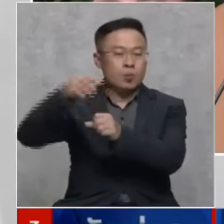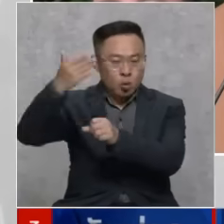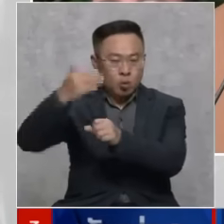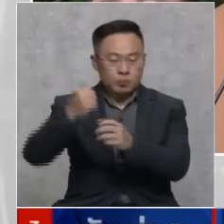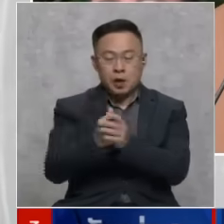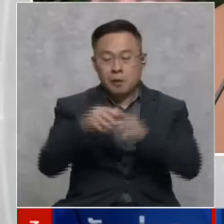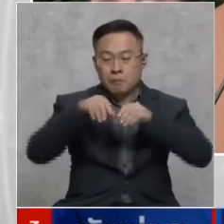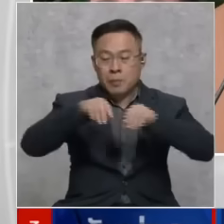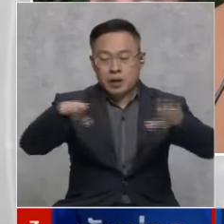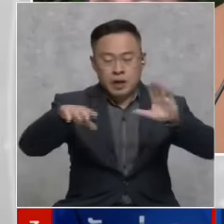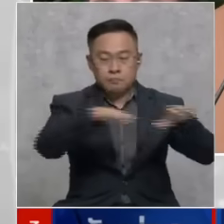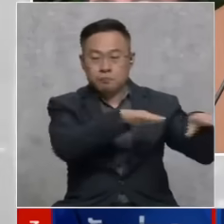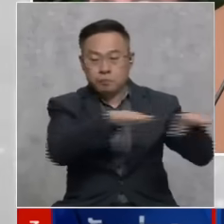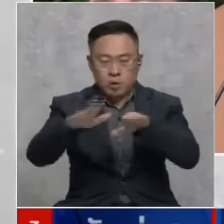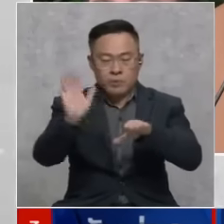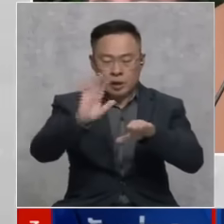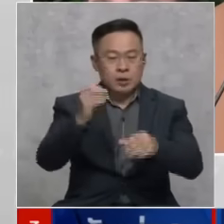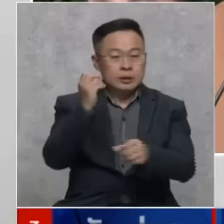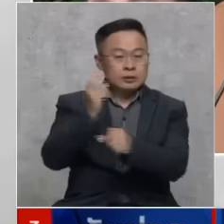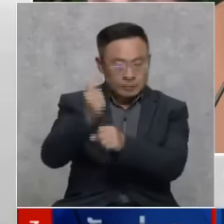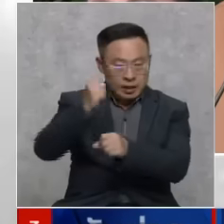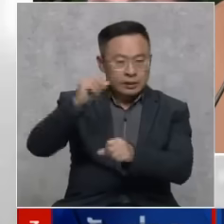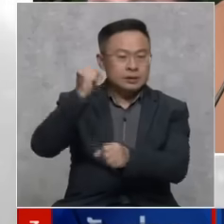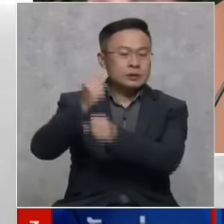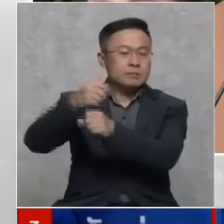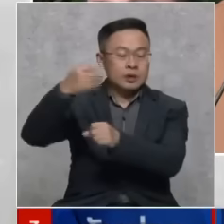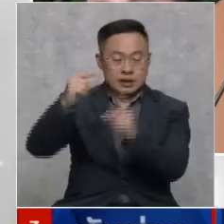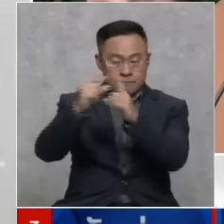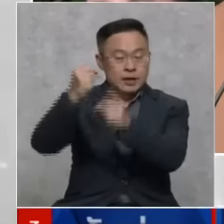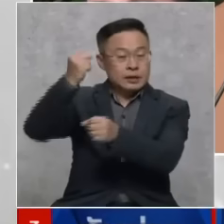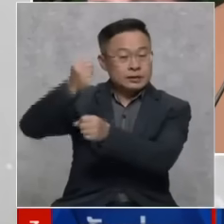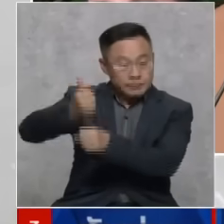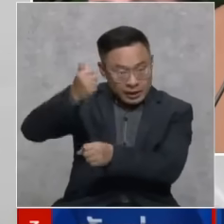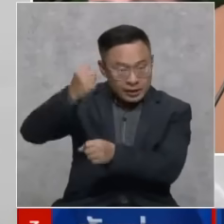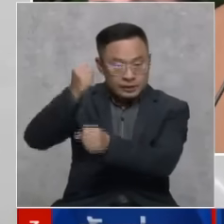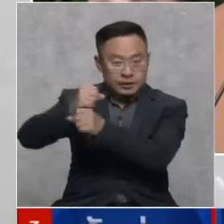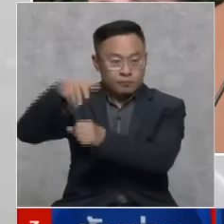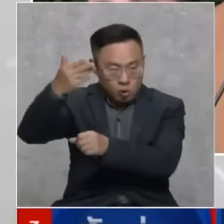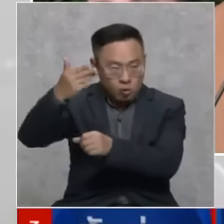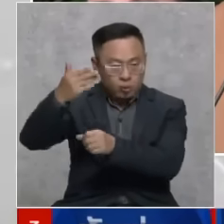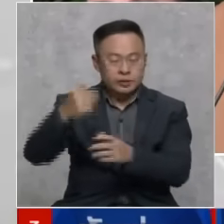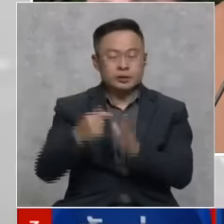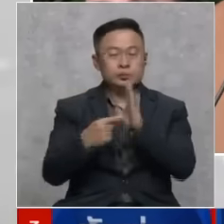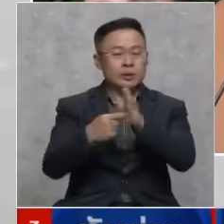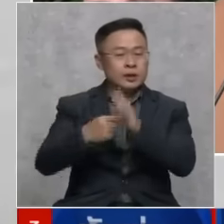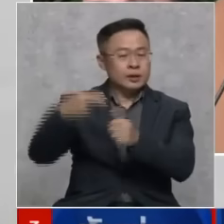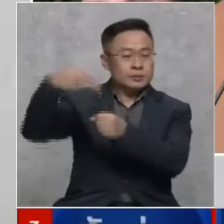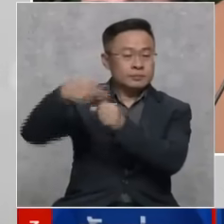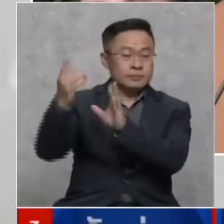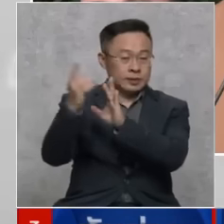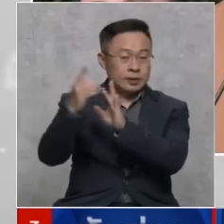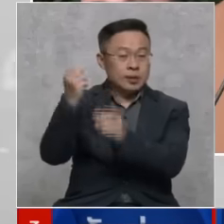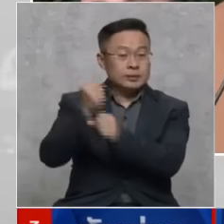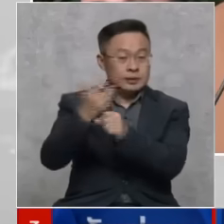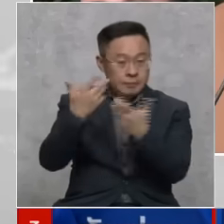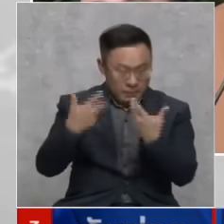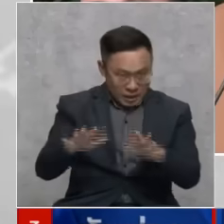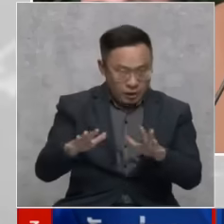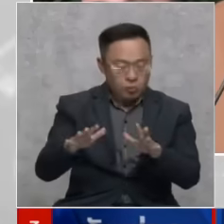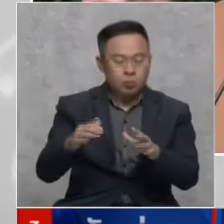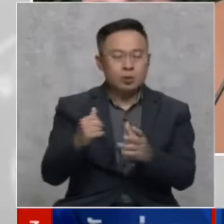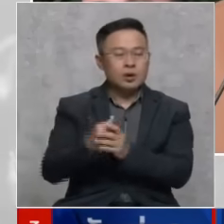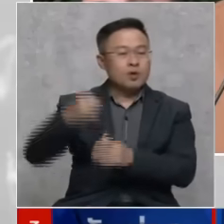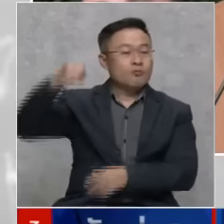นี้เรื่องดีเซลเราทำได้แล้วเราก็ทำนะครับเรื่องไฟฟ้าเราทำได้แล้วเราก็ทำแล้วก็จะทำอีกอาจจะมีหยุ